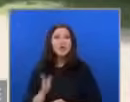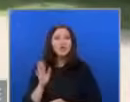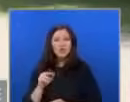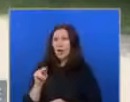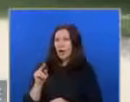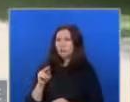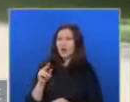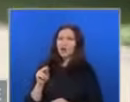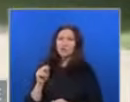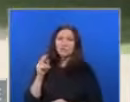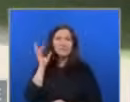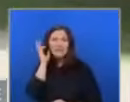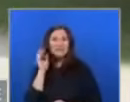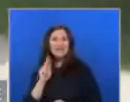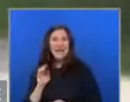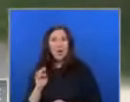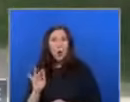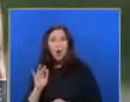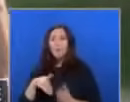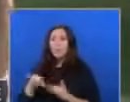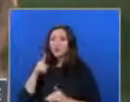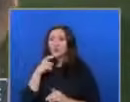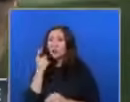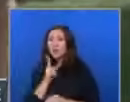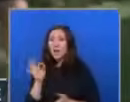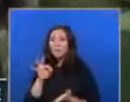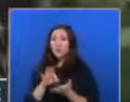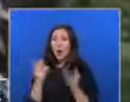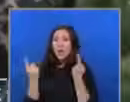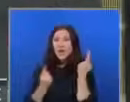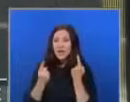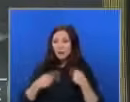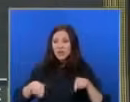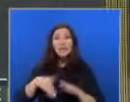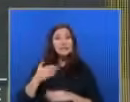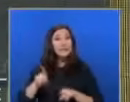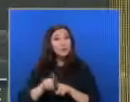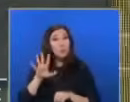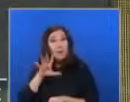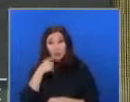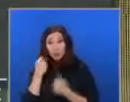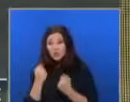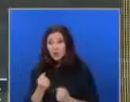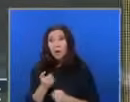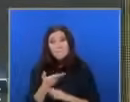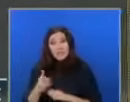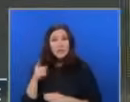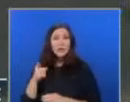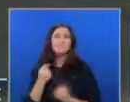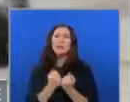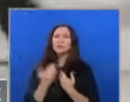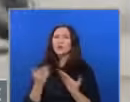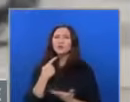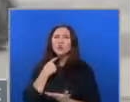Ще го наричаме Цанко. Повече от година не е посещавал игрални зали, след като 5 години от живота му преминали там. Място, където